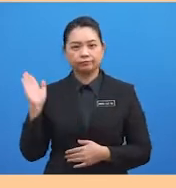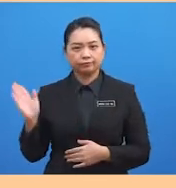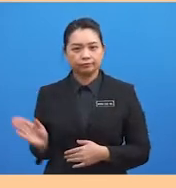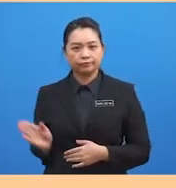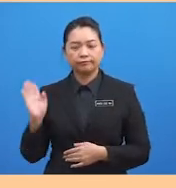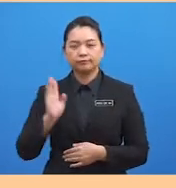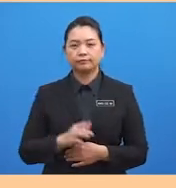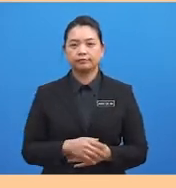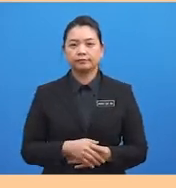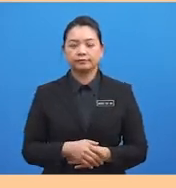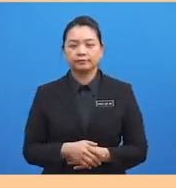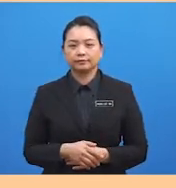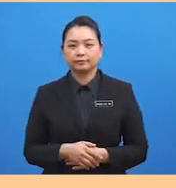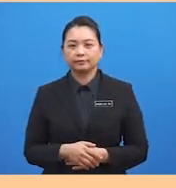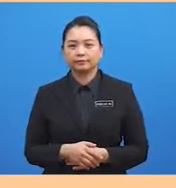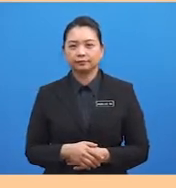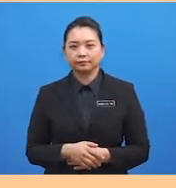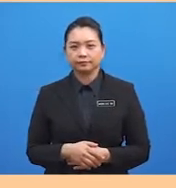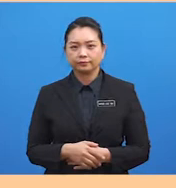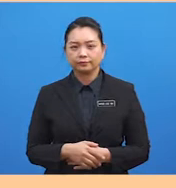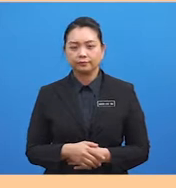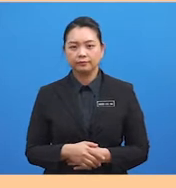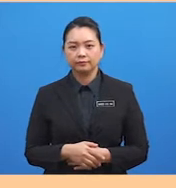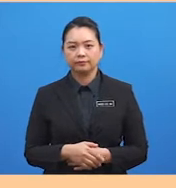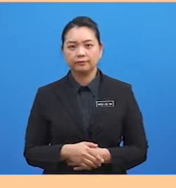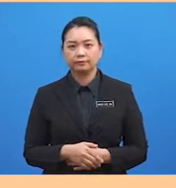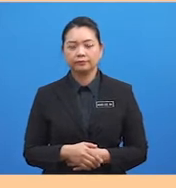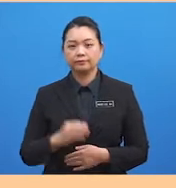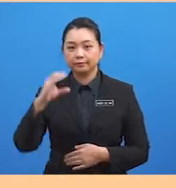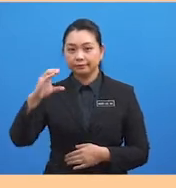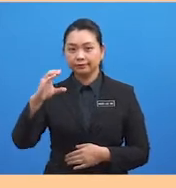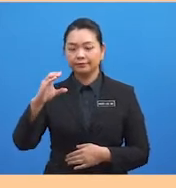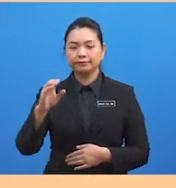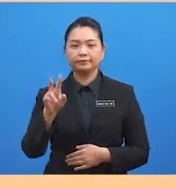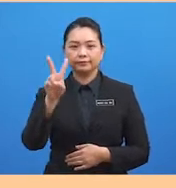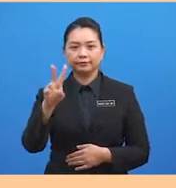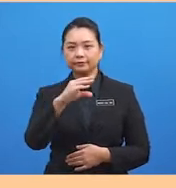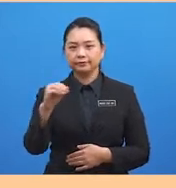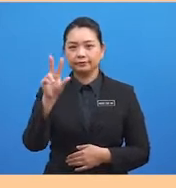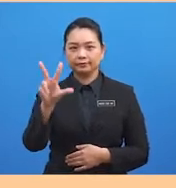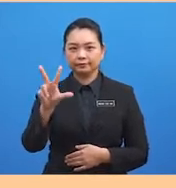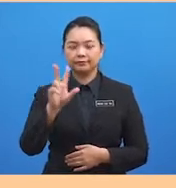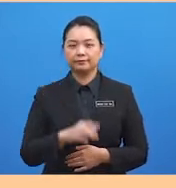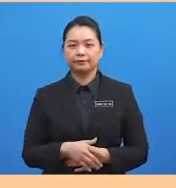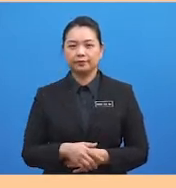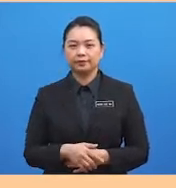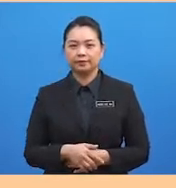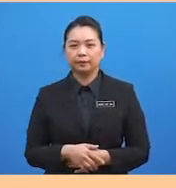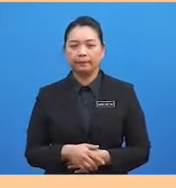di atas? Ya, betul. C, iaitu 2 dan